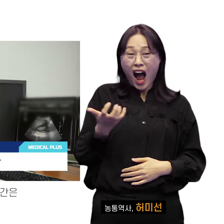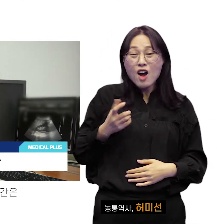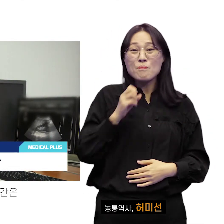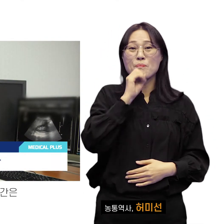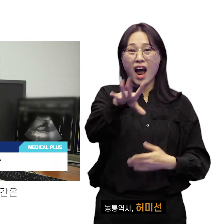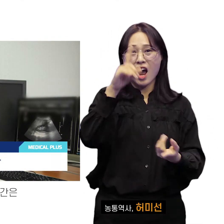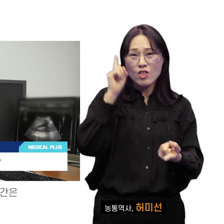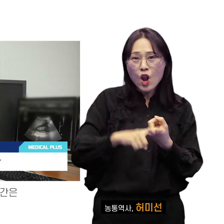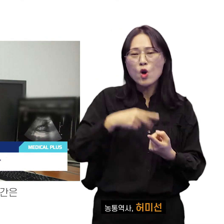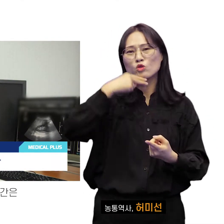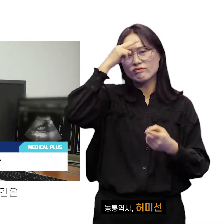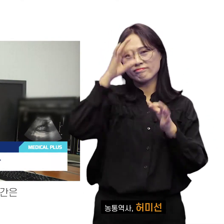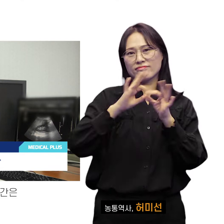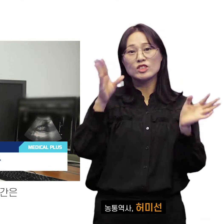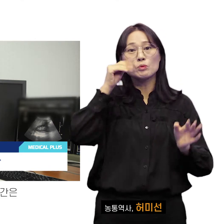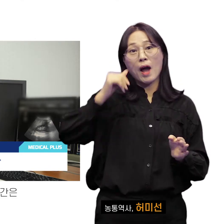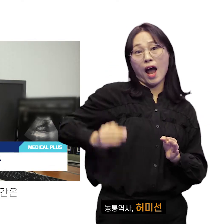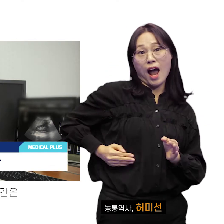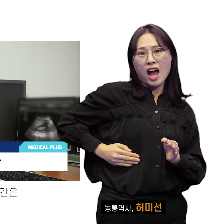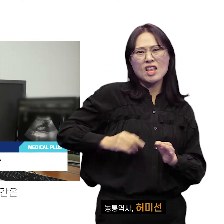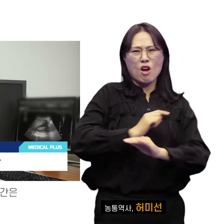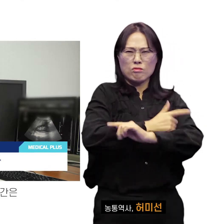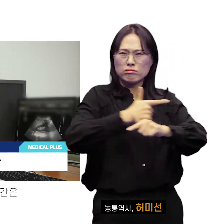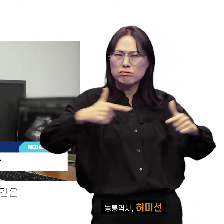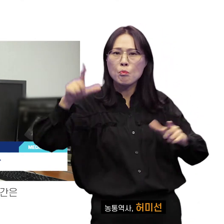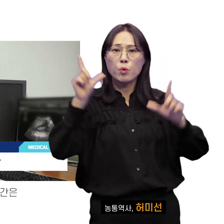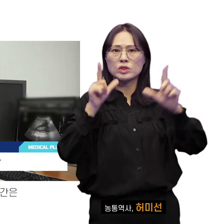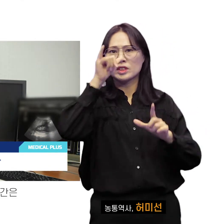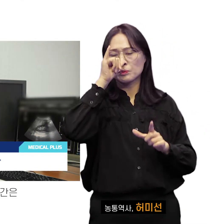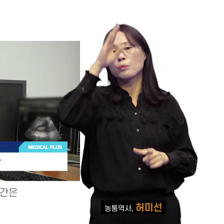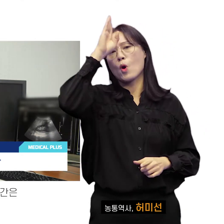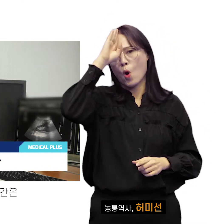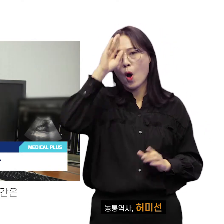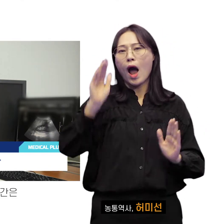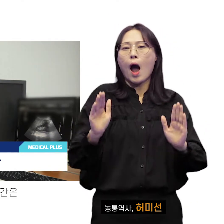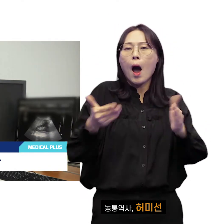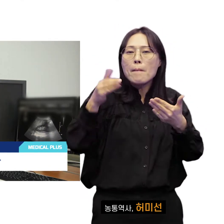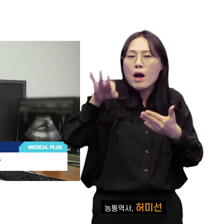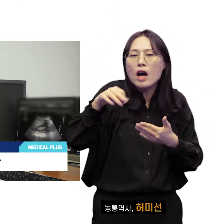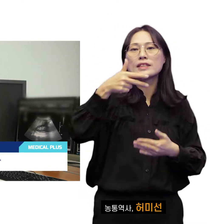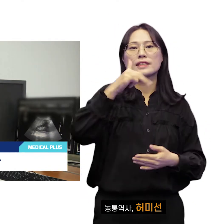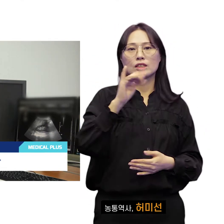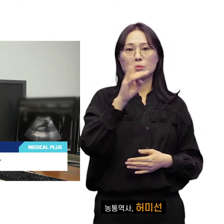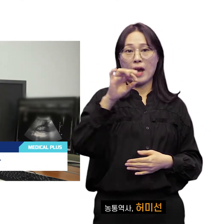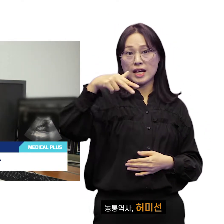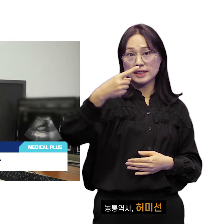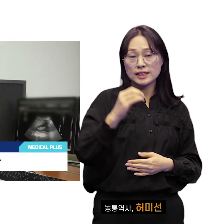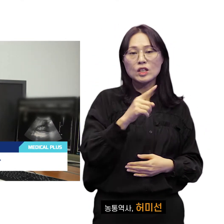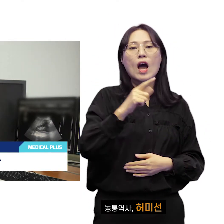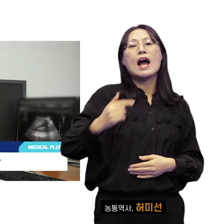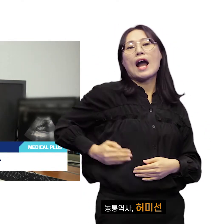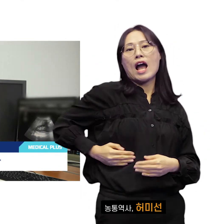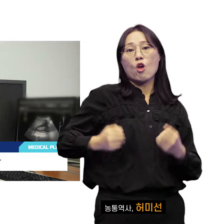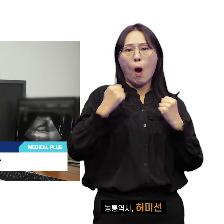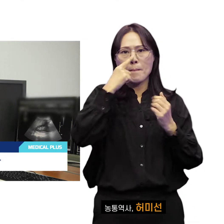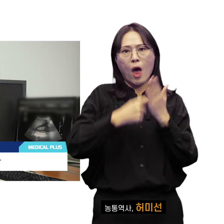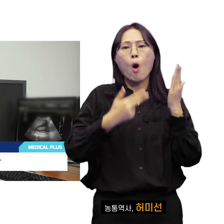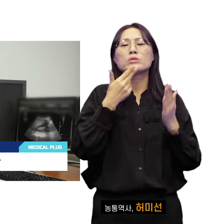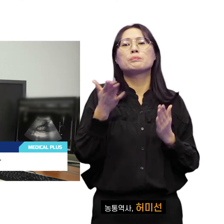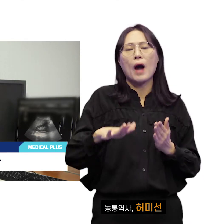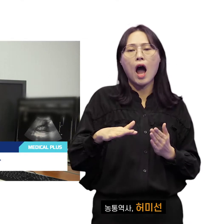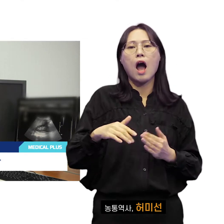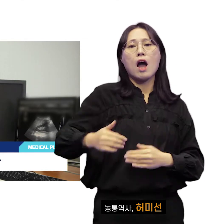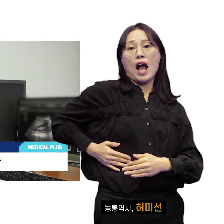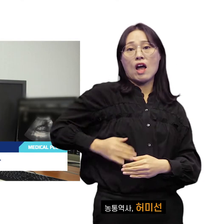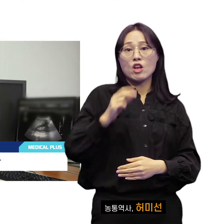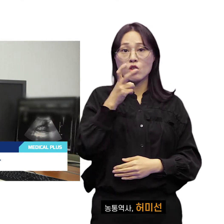앞서 말씀드린 대로 비알코올성 지방간은 다양한 모습을 지닌 질병인데요. 단순 지방증에만 머무는 경우에는 간